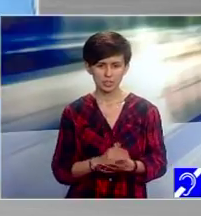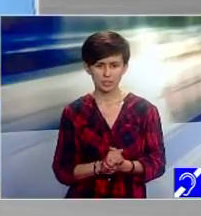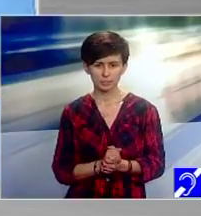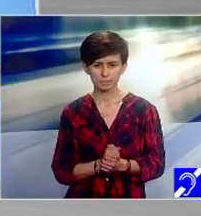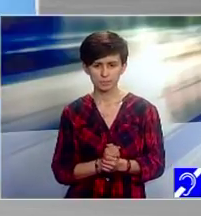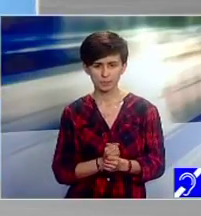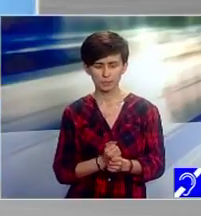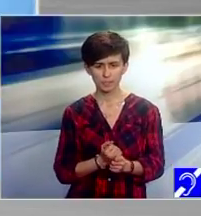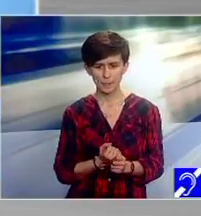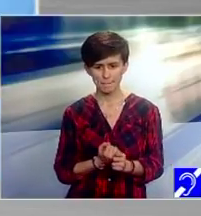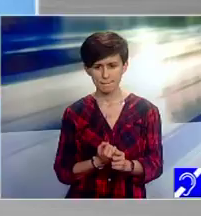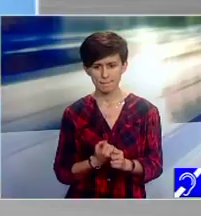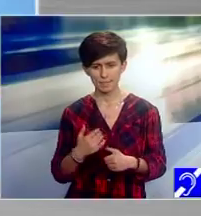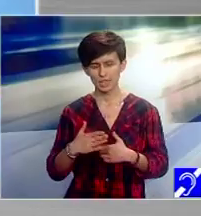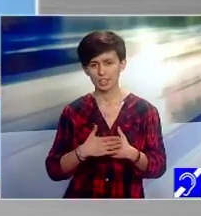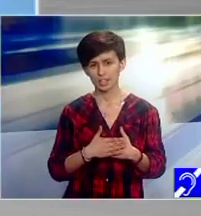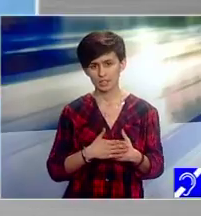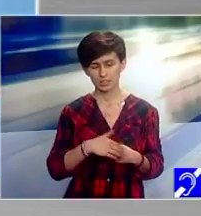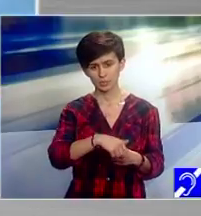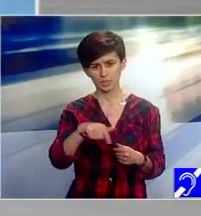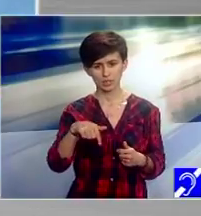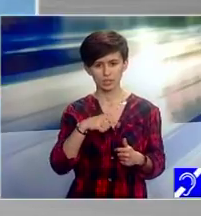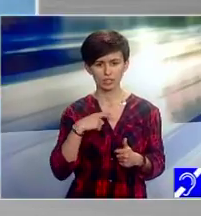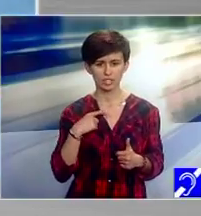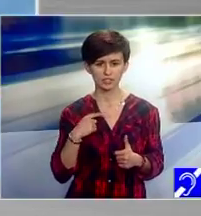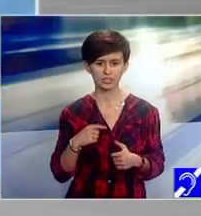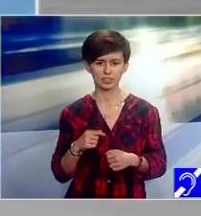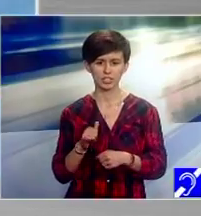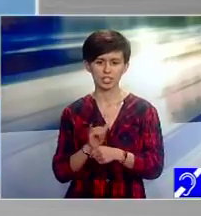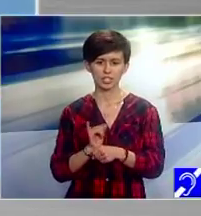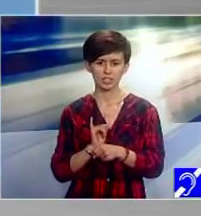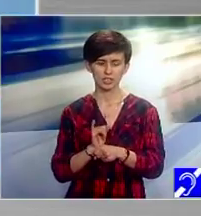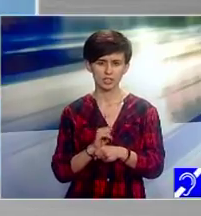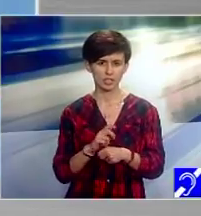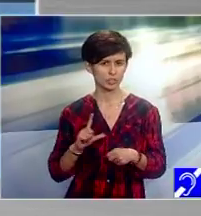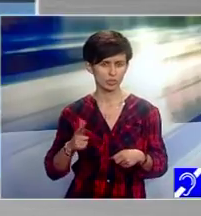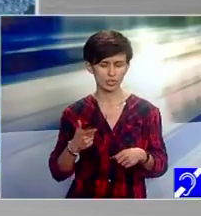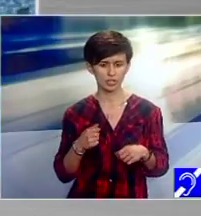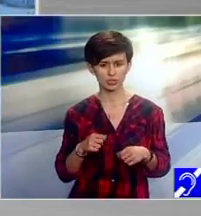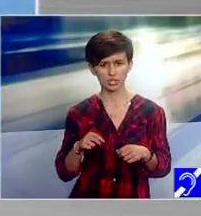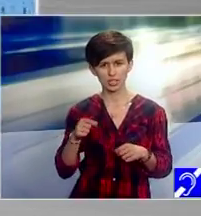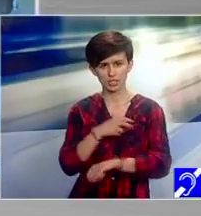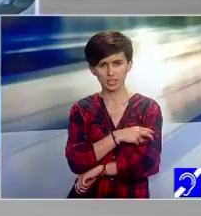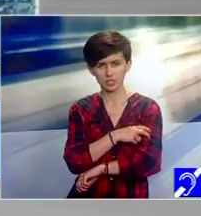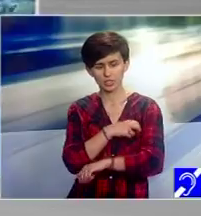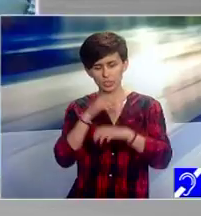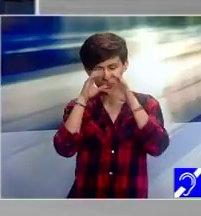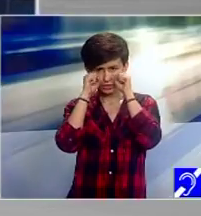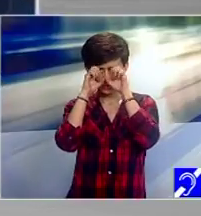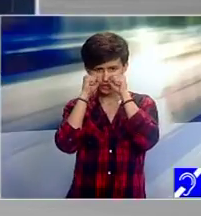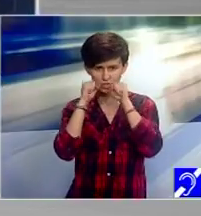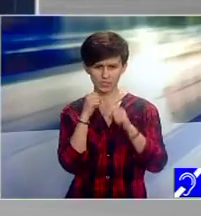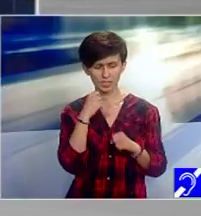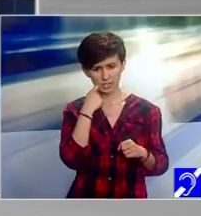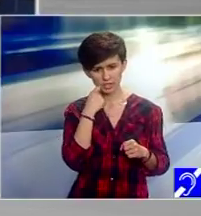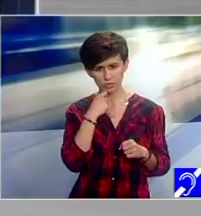abilităților, doamnelor, domnilor. De fapt, alături de noi, cum spuneam puțin mai devreme, este și domnul profesor Silviu Vanda, director adjunct al Liceului Special pentru Deficienți de Vedere din